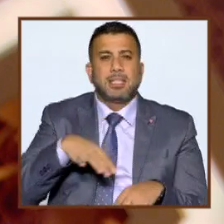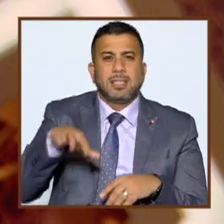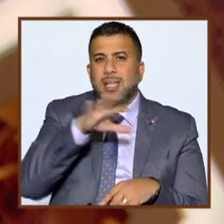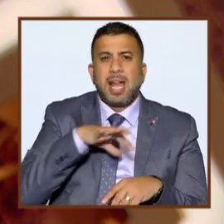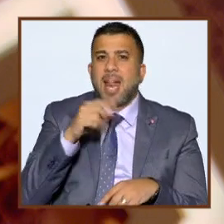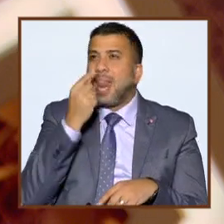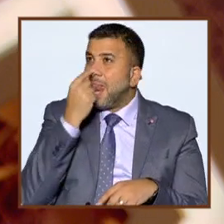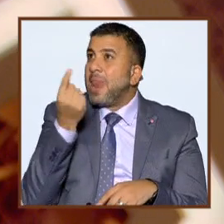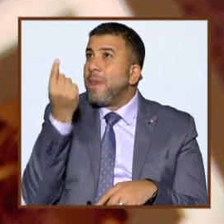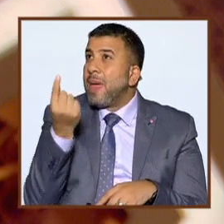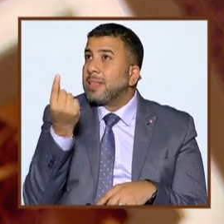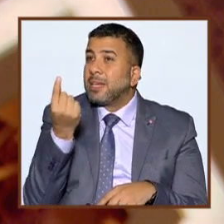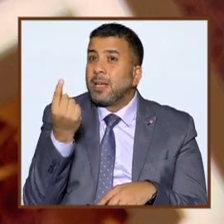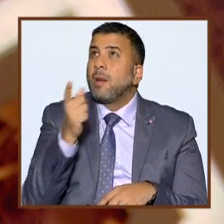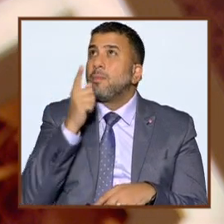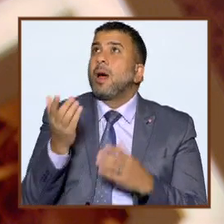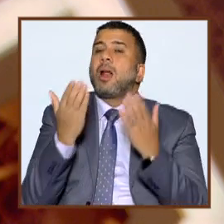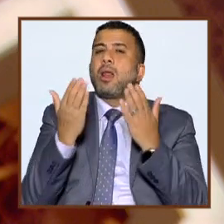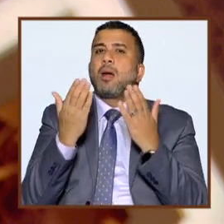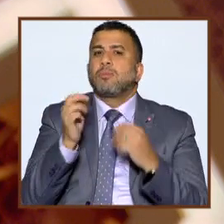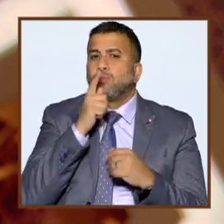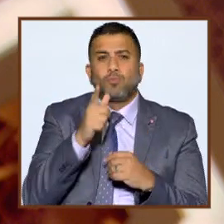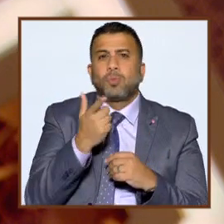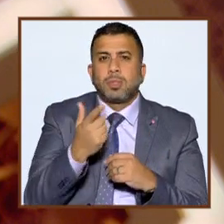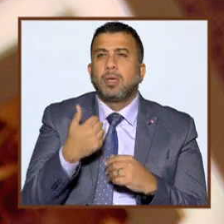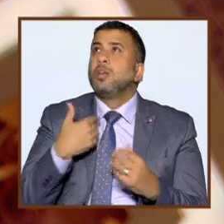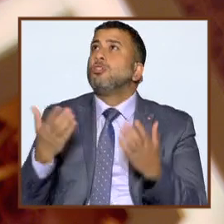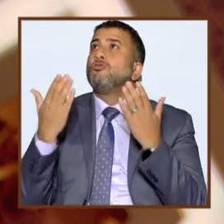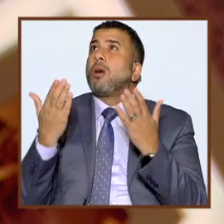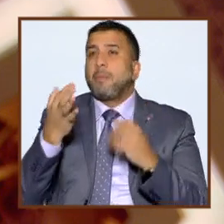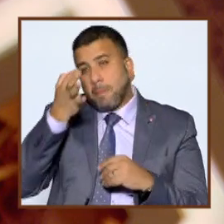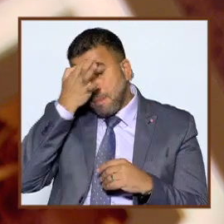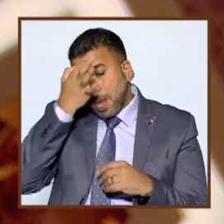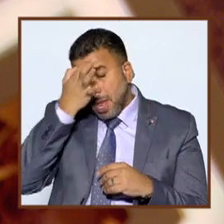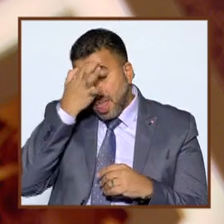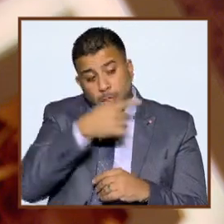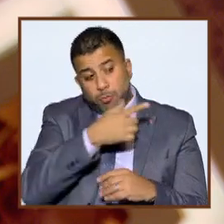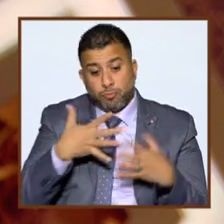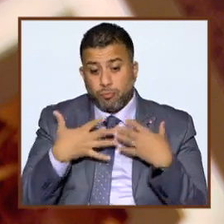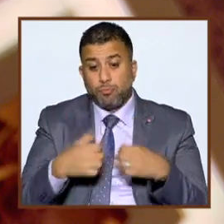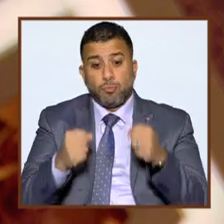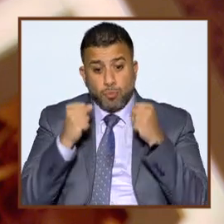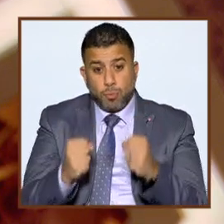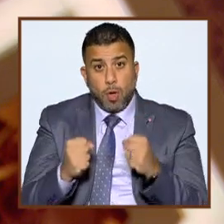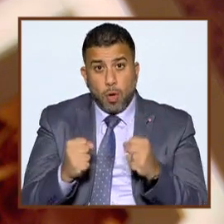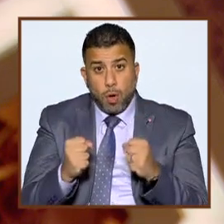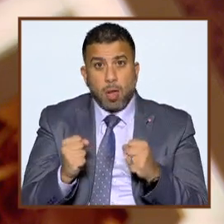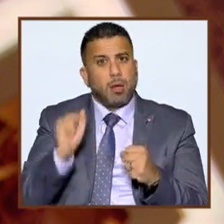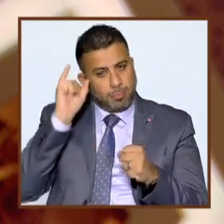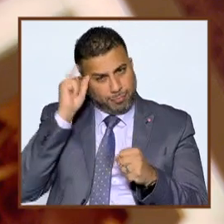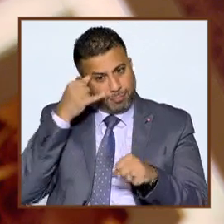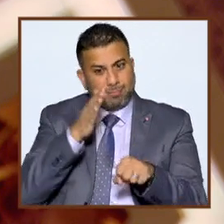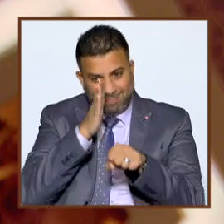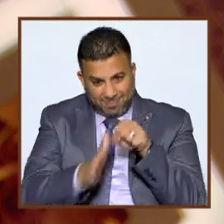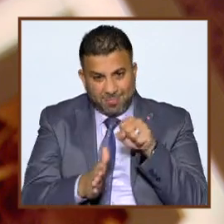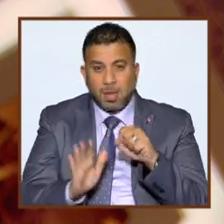إلا لطلب شيء من الله عز وجل، يقول الواحد يا الله إن شفيت مريضي، يا الله إن رديت غايبي، يا الله إن